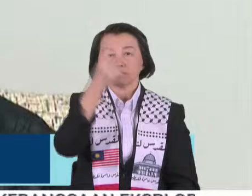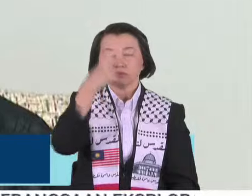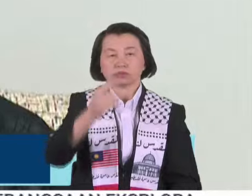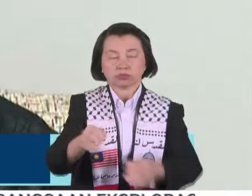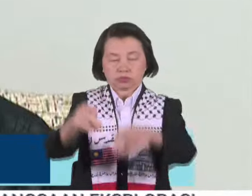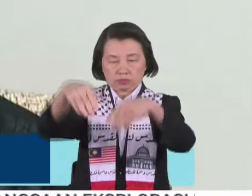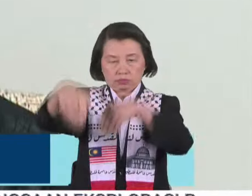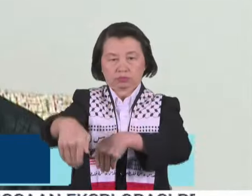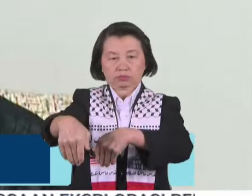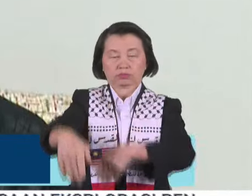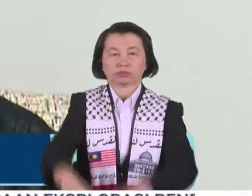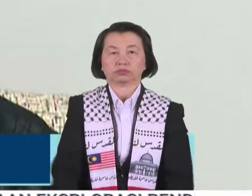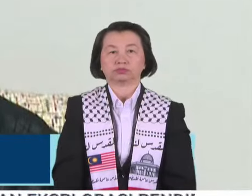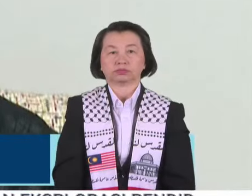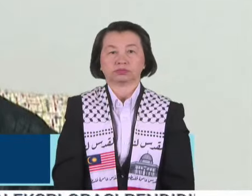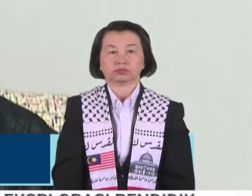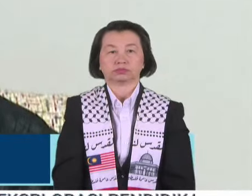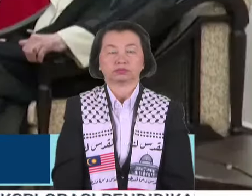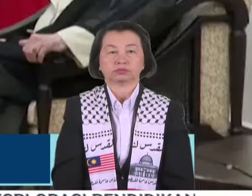untuk pengebumian.